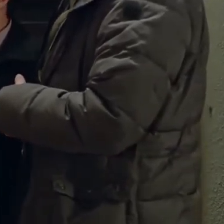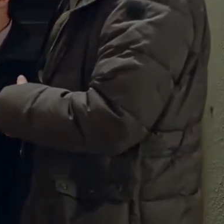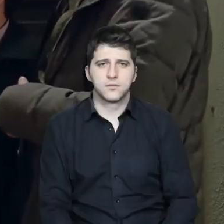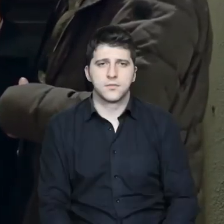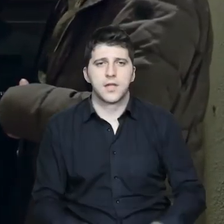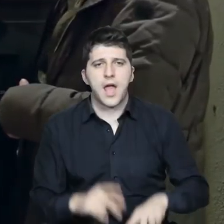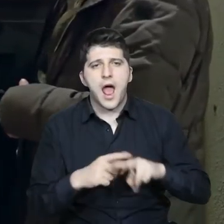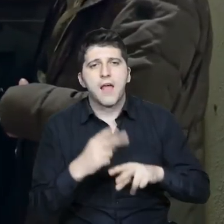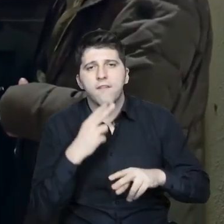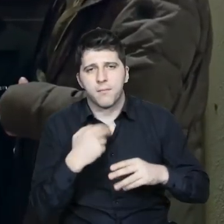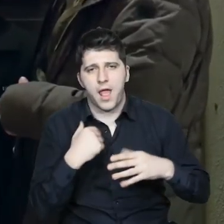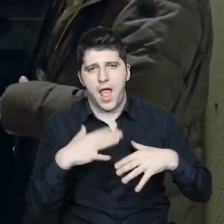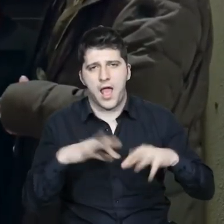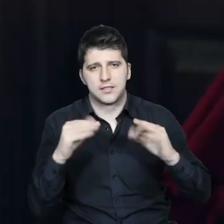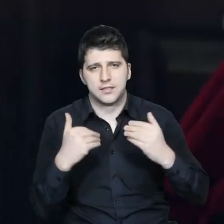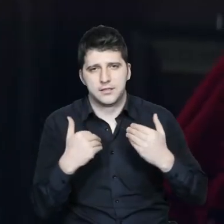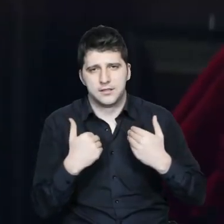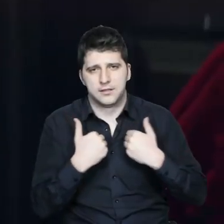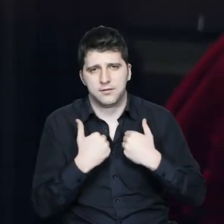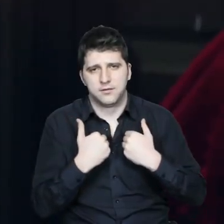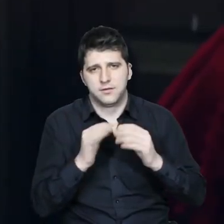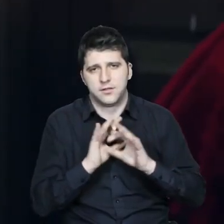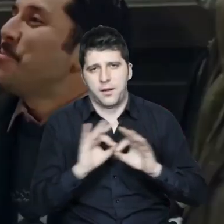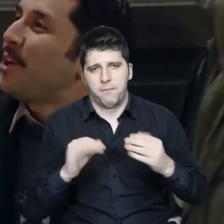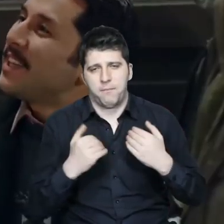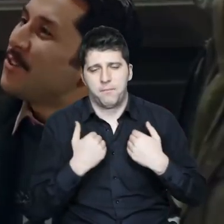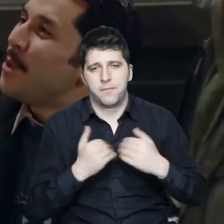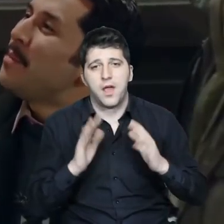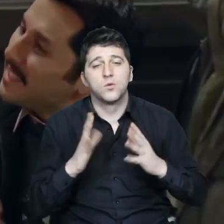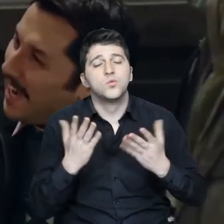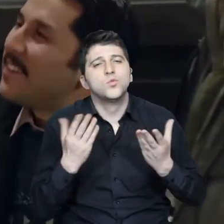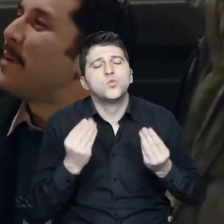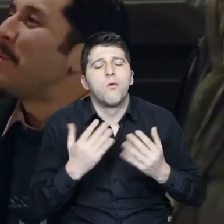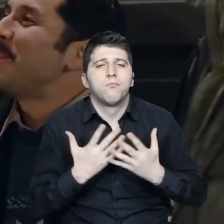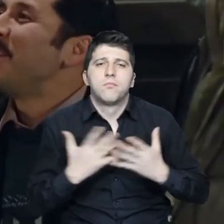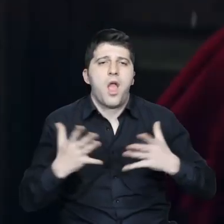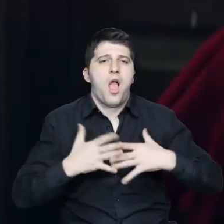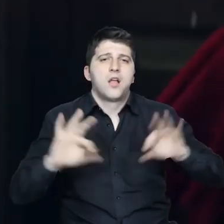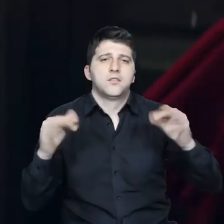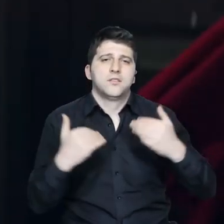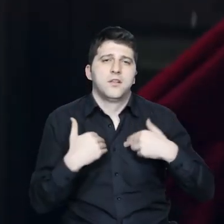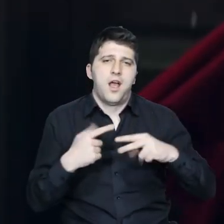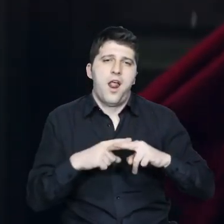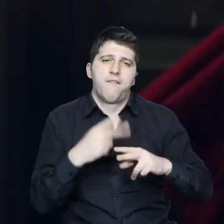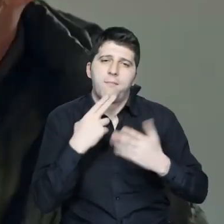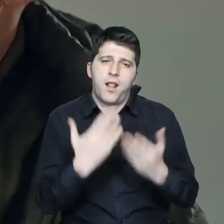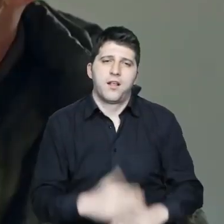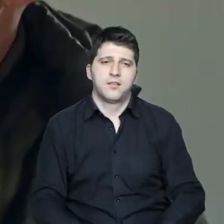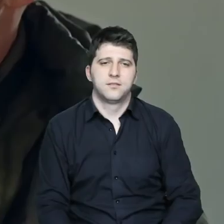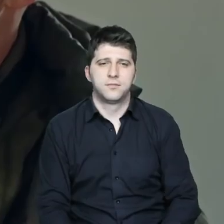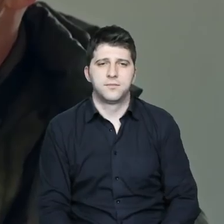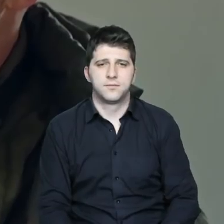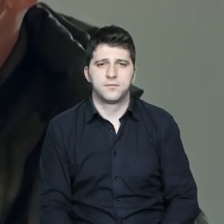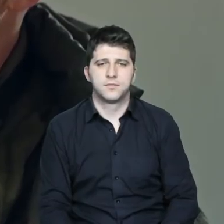Alev Hanım, biz hazırız konserve şekli. Hatta hiç bu kadar hazır olmamıştık Alev ablama söyleyeyim.